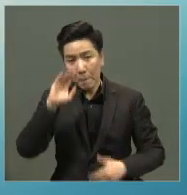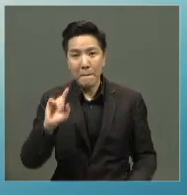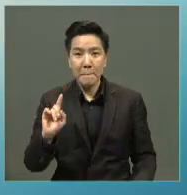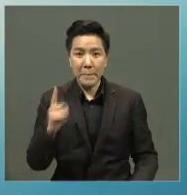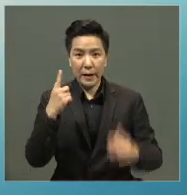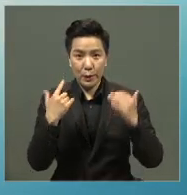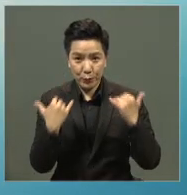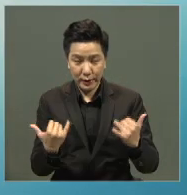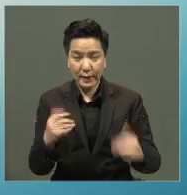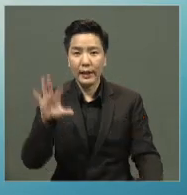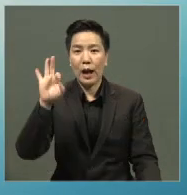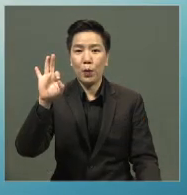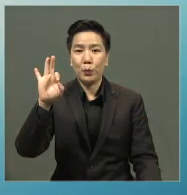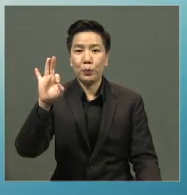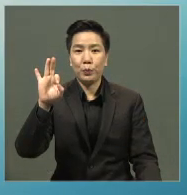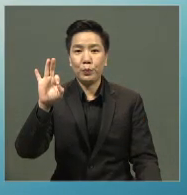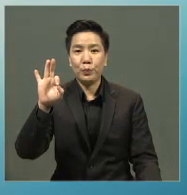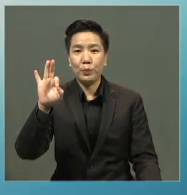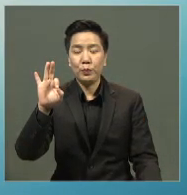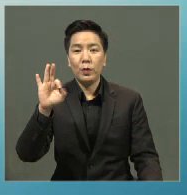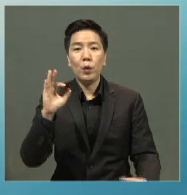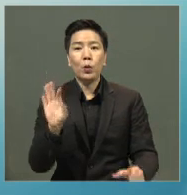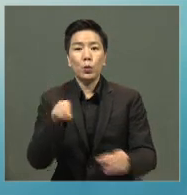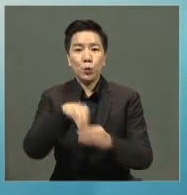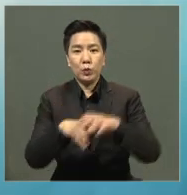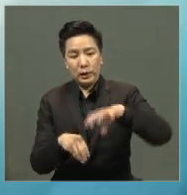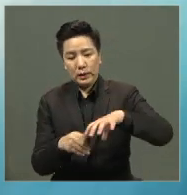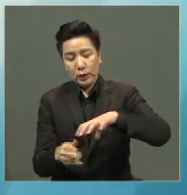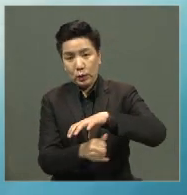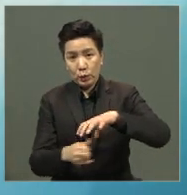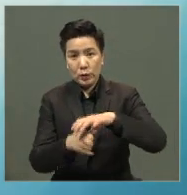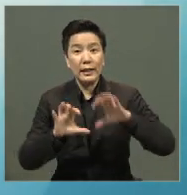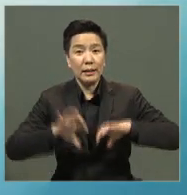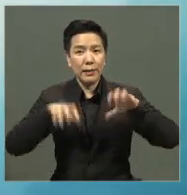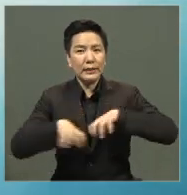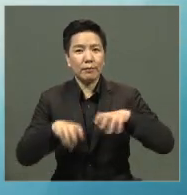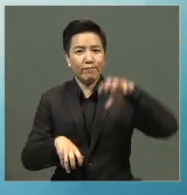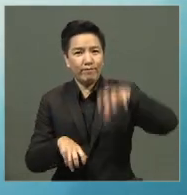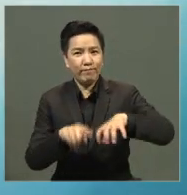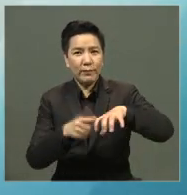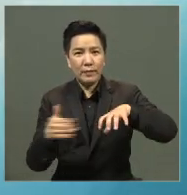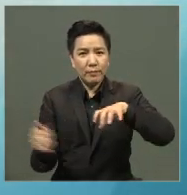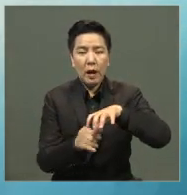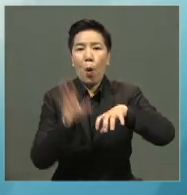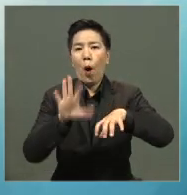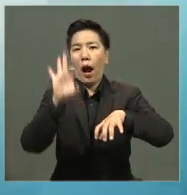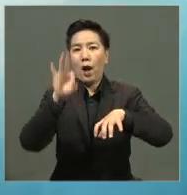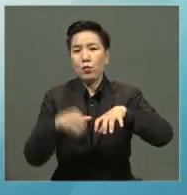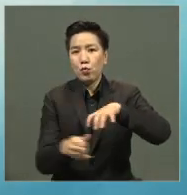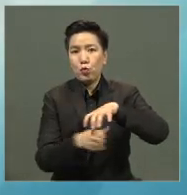ก็มีผู้ป่วยรายใหม่เกิดขึ้น 9รายครับอยู่ในสถานกักกัน 0กับกันที่รัฐจัดให้นะครับรวมทั้งหมด